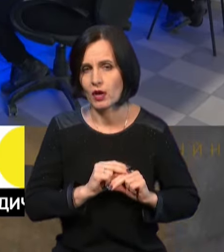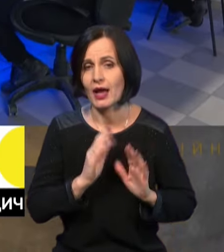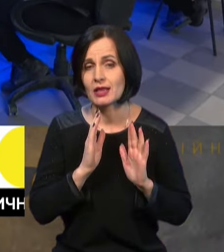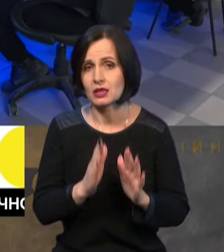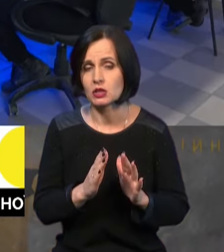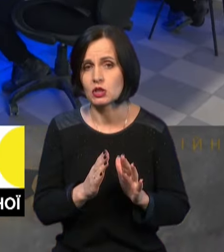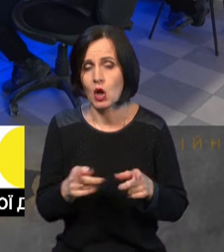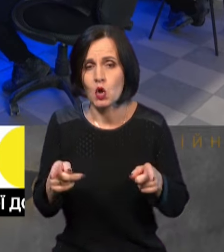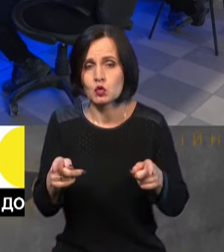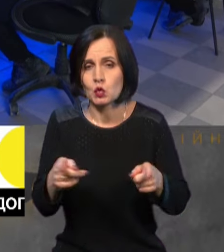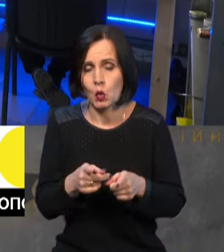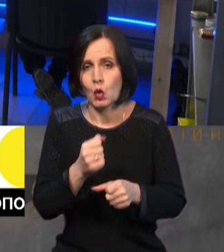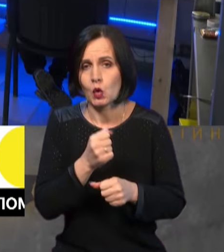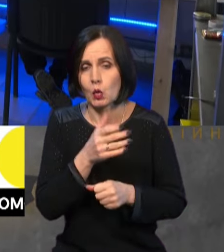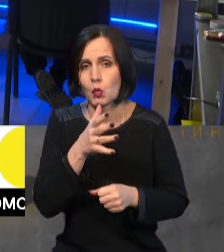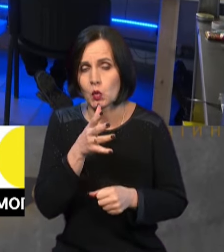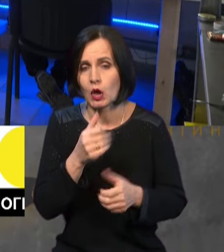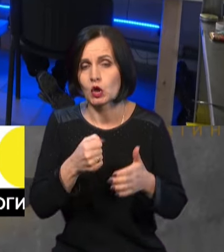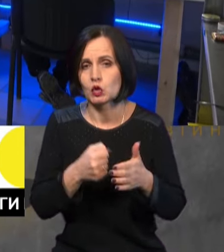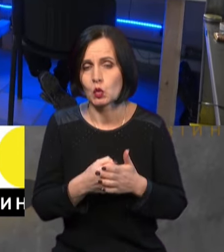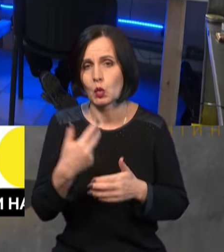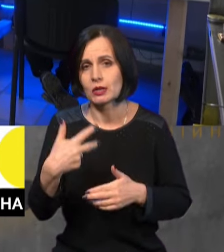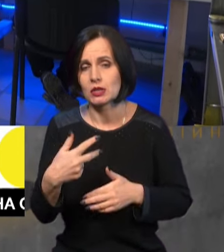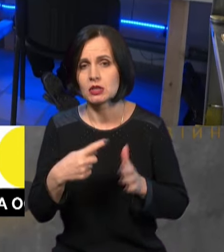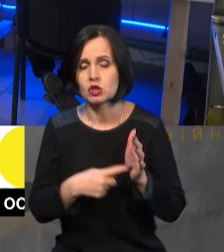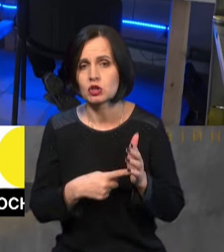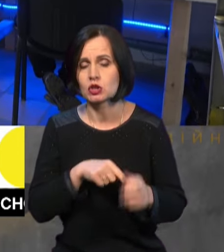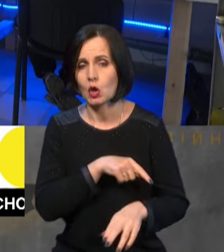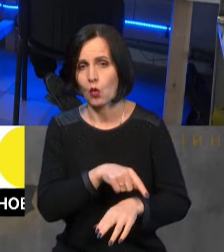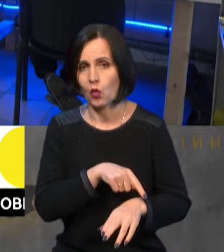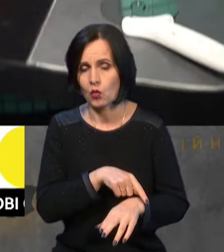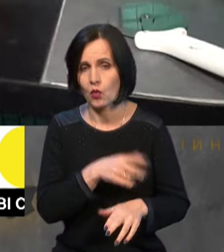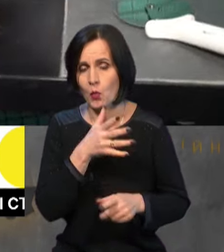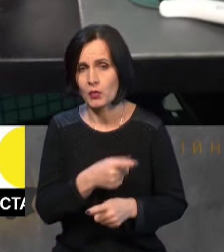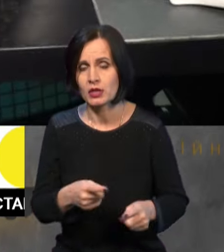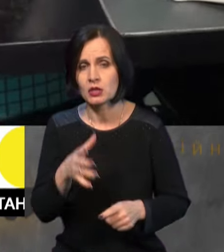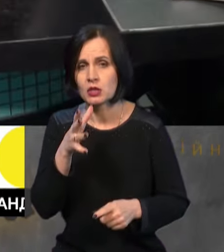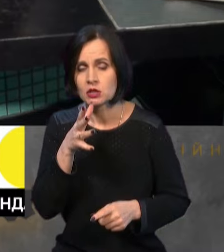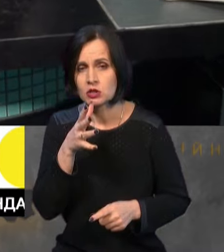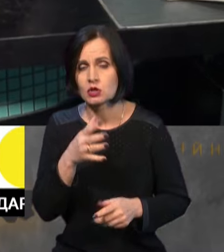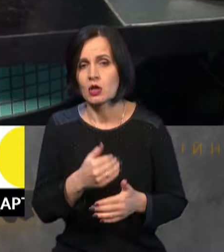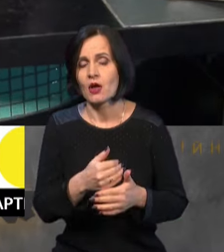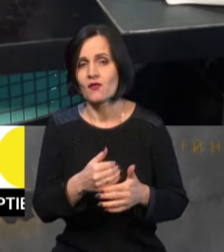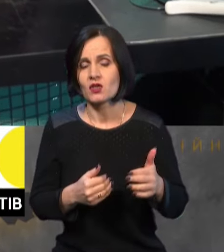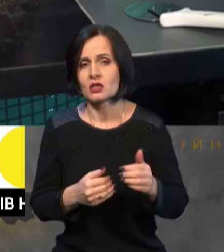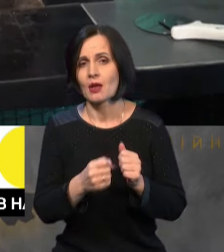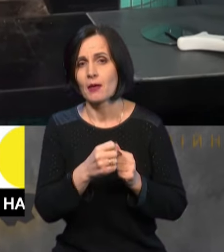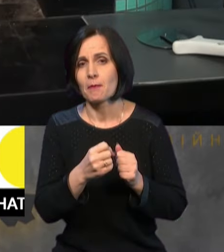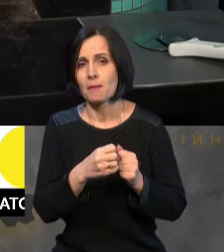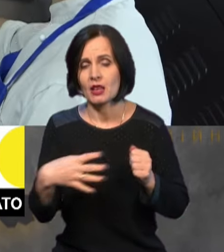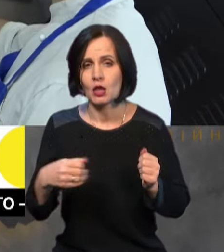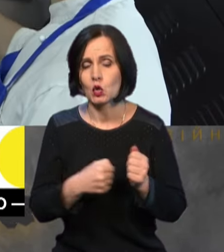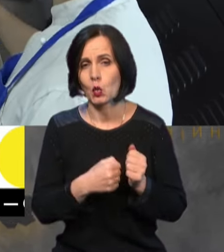лише скорочений робочий час, це до 36 годин. У період часу з 15 до 16 років